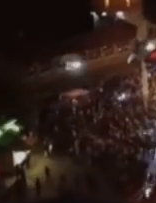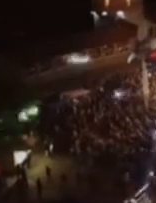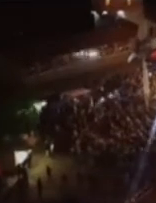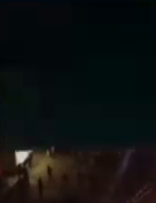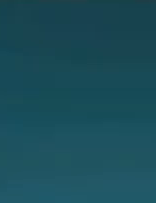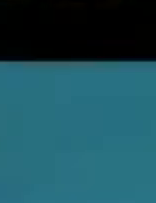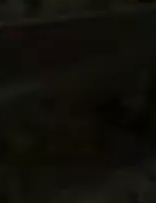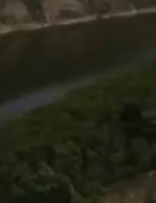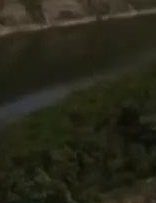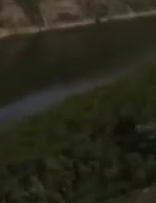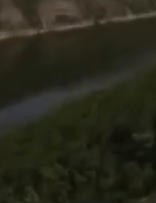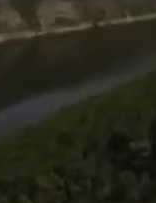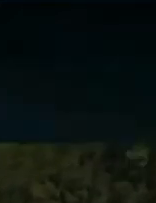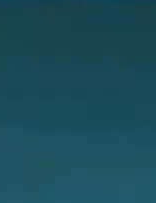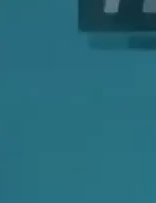Музика